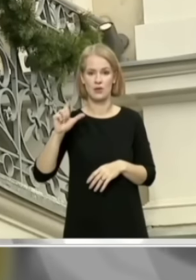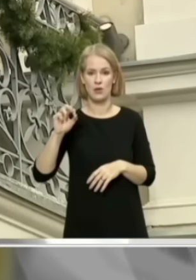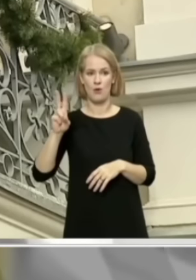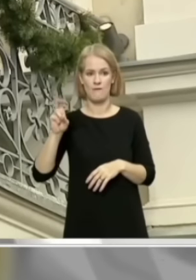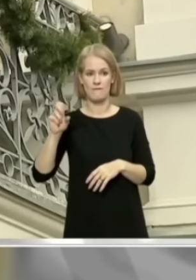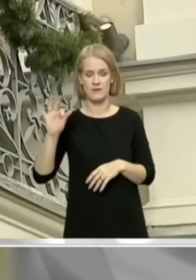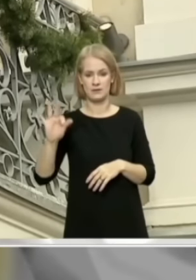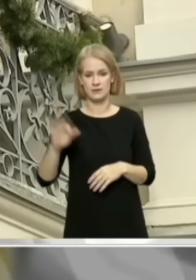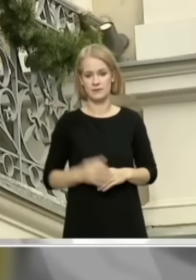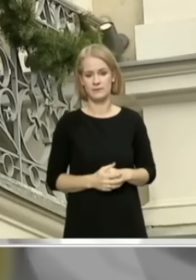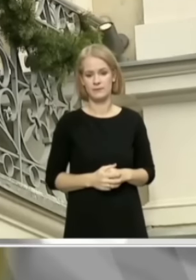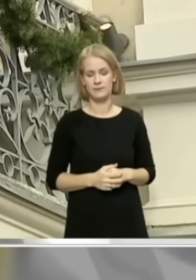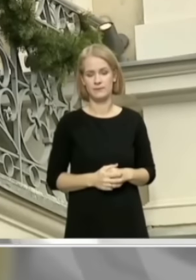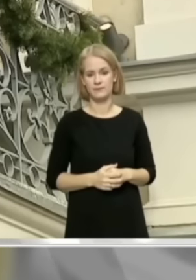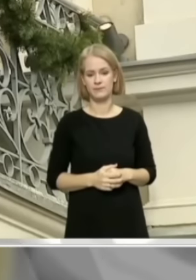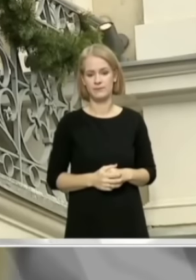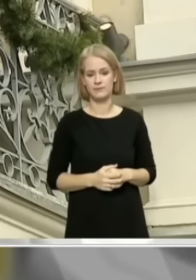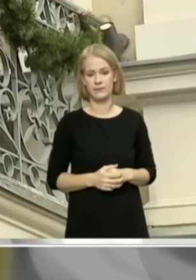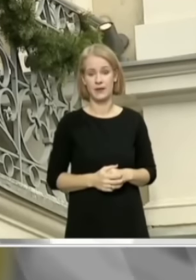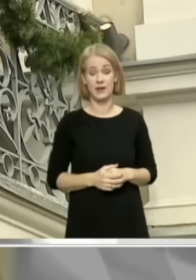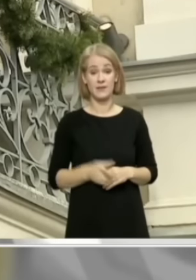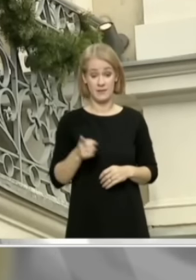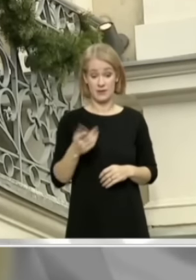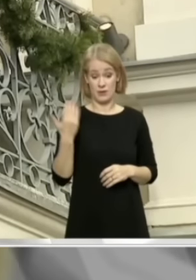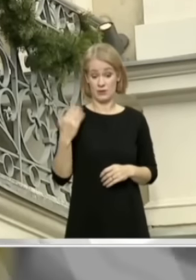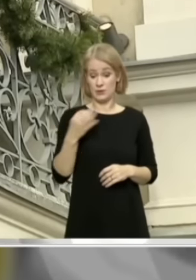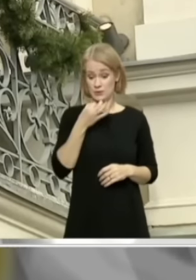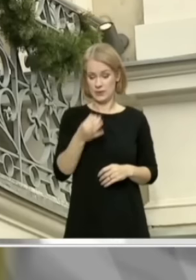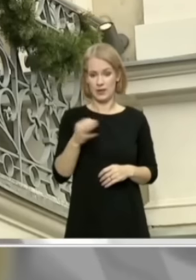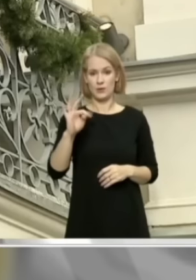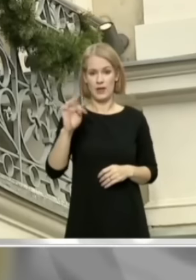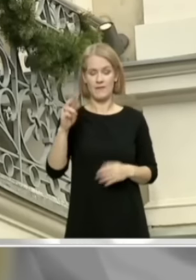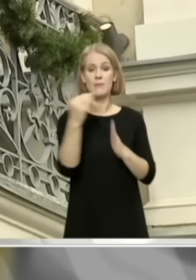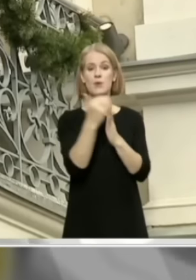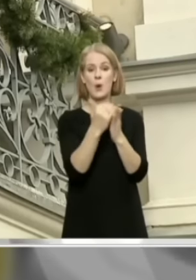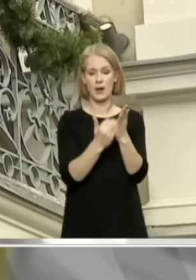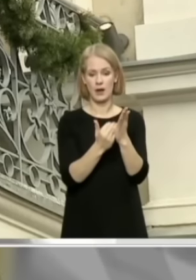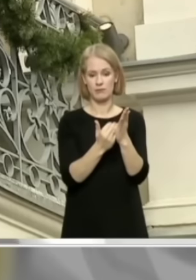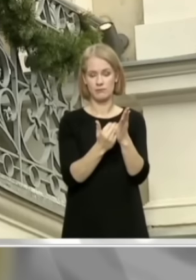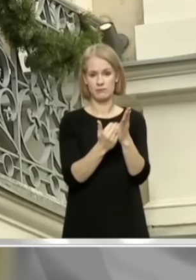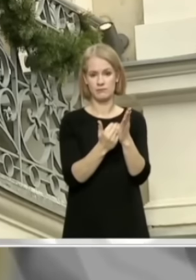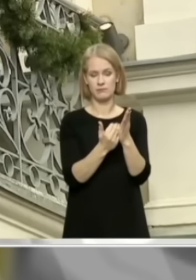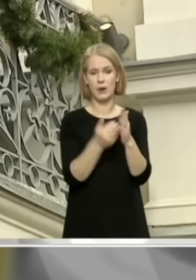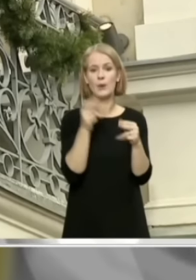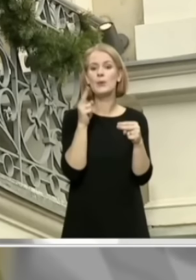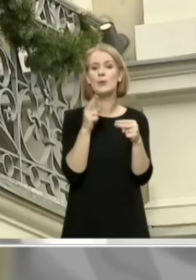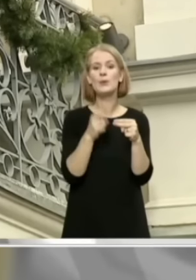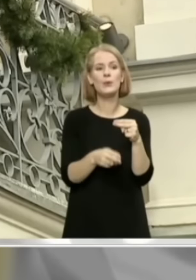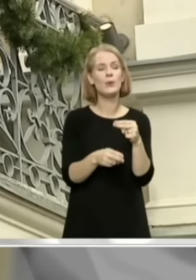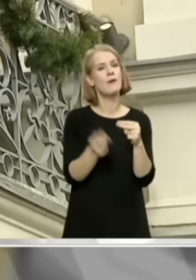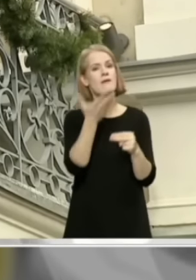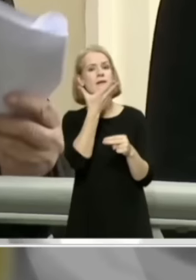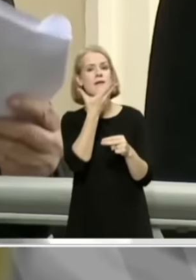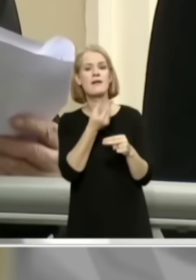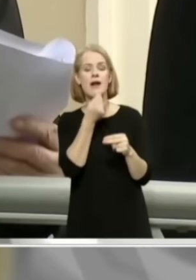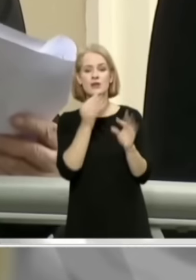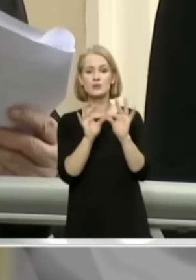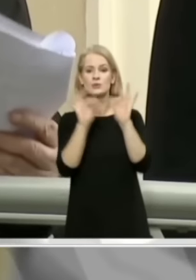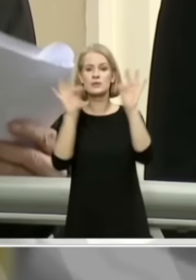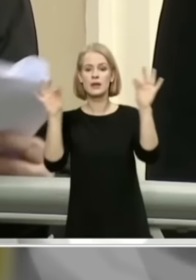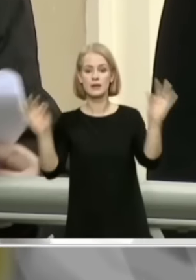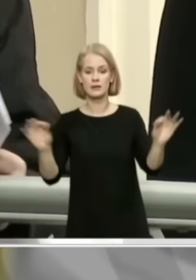Šią, kurią miniu televizijos laidą, užbaigė graži ir paprasta mintis.